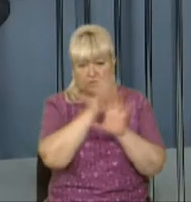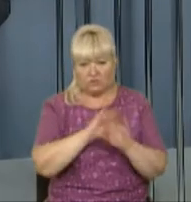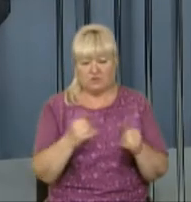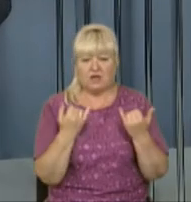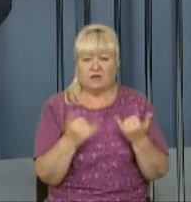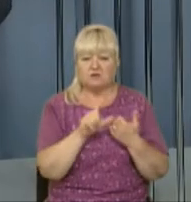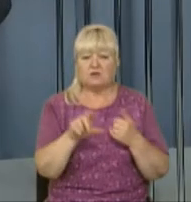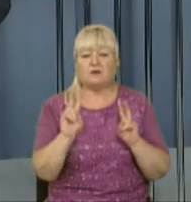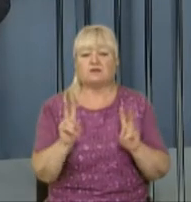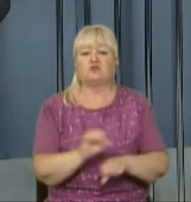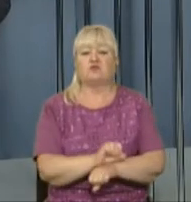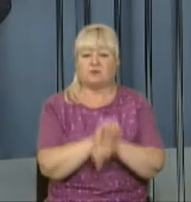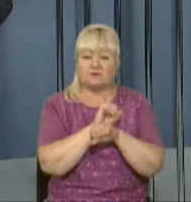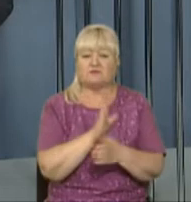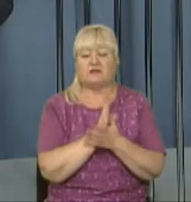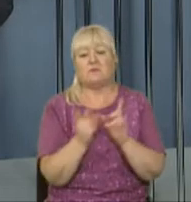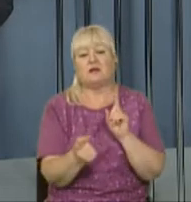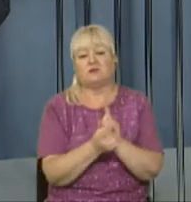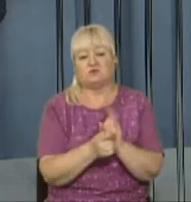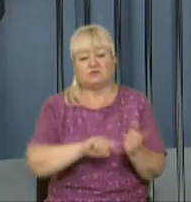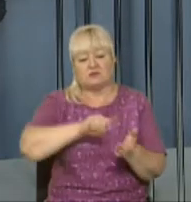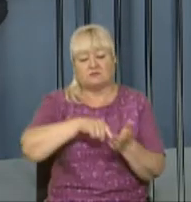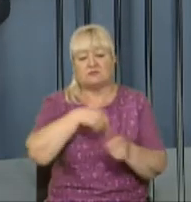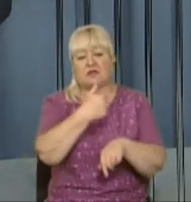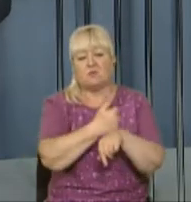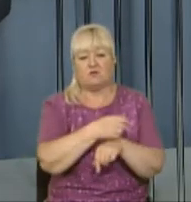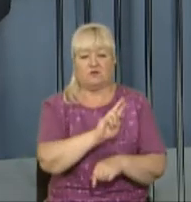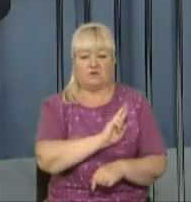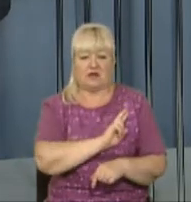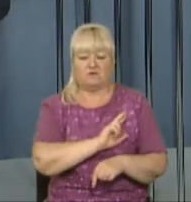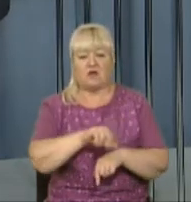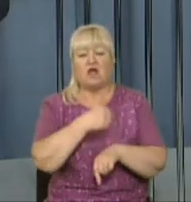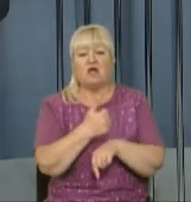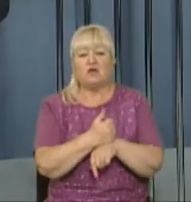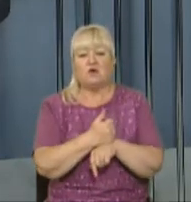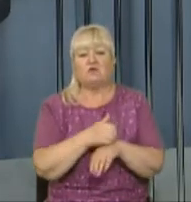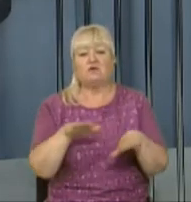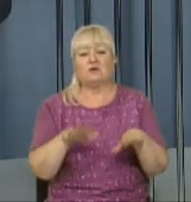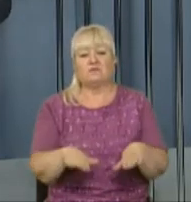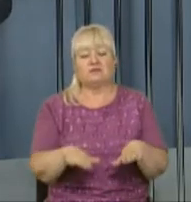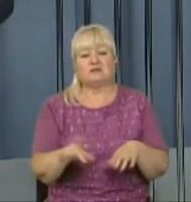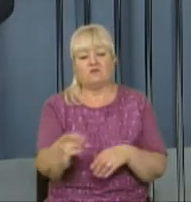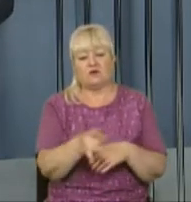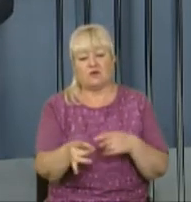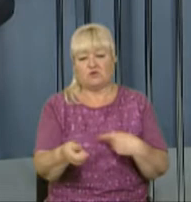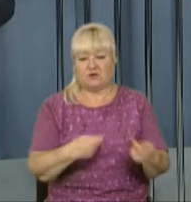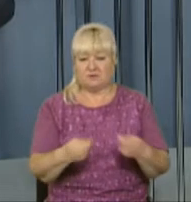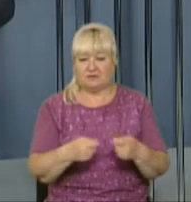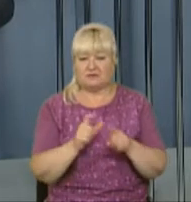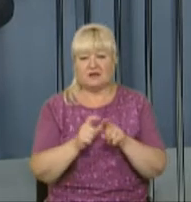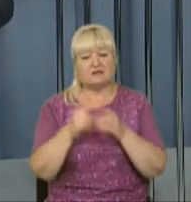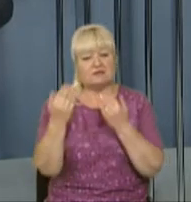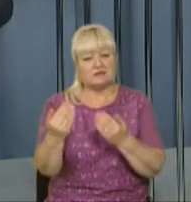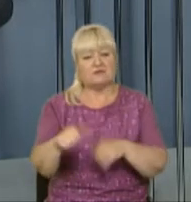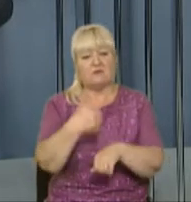мешканці, які протестували, мали зустріч із міським головою Яворова та головою місцевої районної адміністрації. За словами